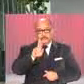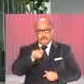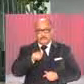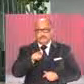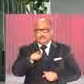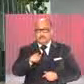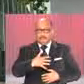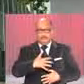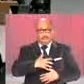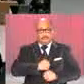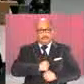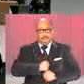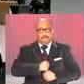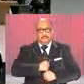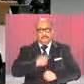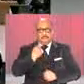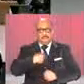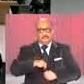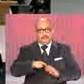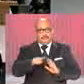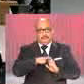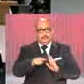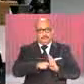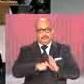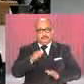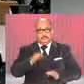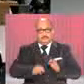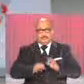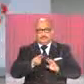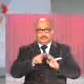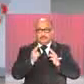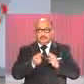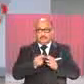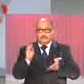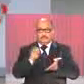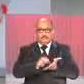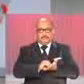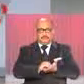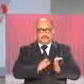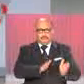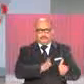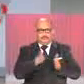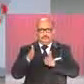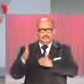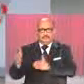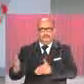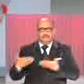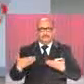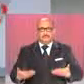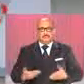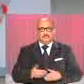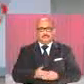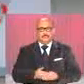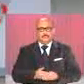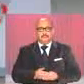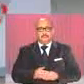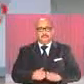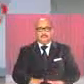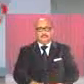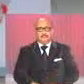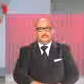ويبلغ به دول الأعضاء بالمحكمة خلال 60 يوماً. نفذ الائتلاف الدولي بقيادة الولايات